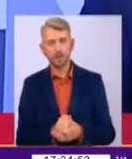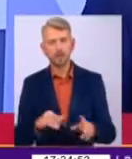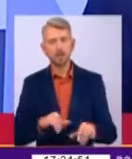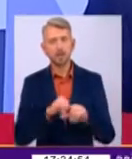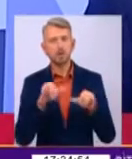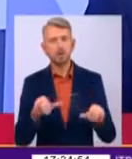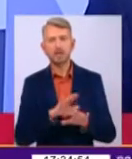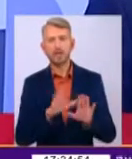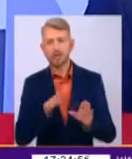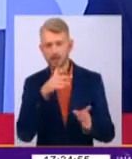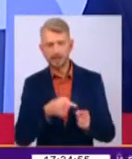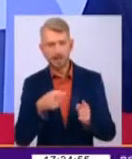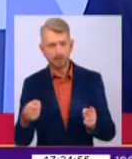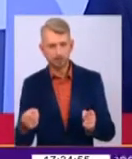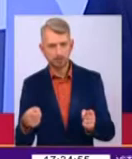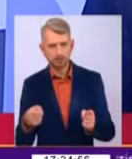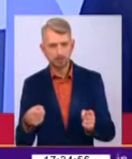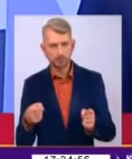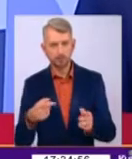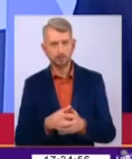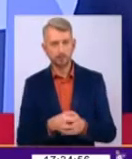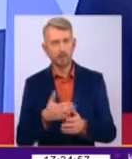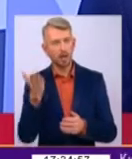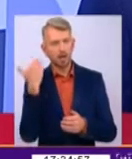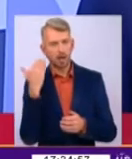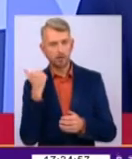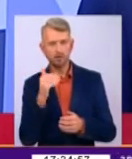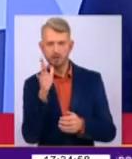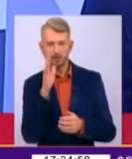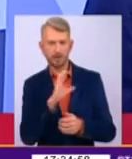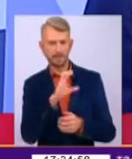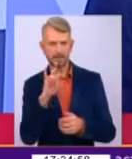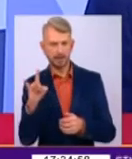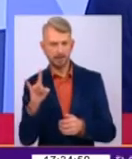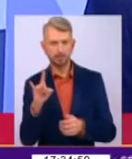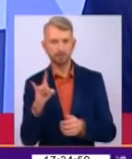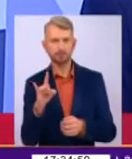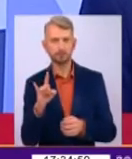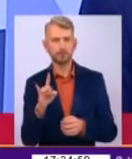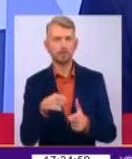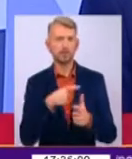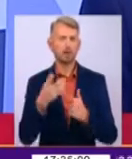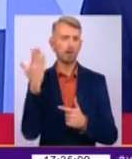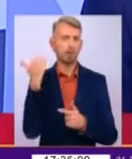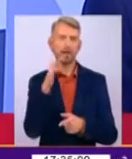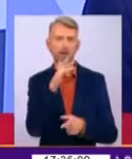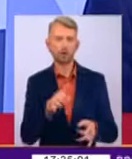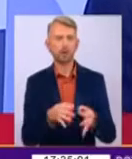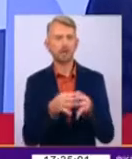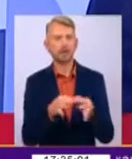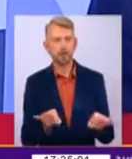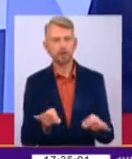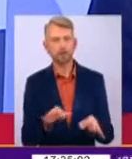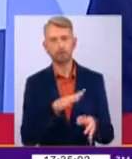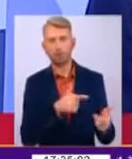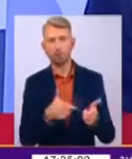збільшилися не тільки терміни, тобто раніше там за радянські часи чи попередні роки незалежності